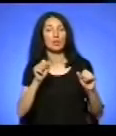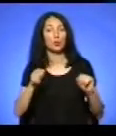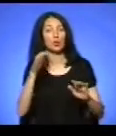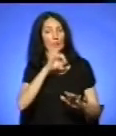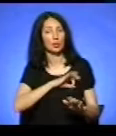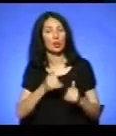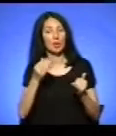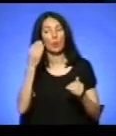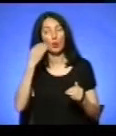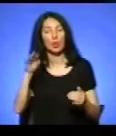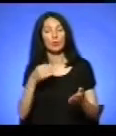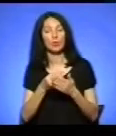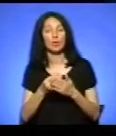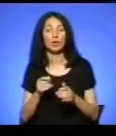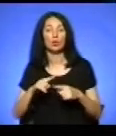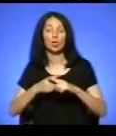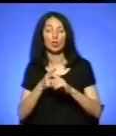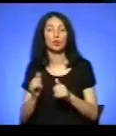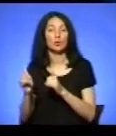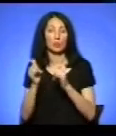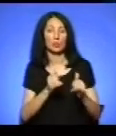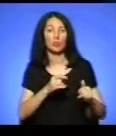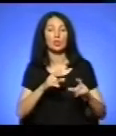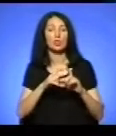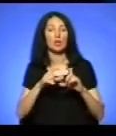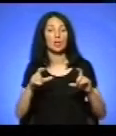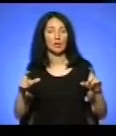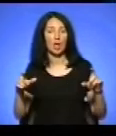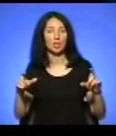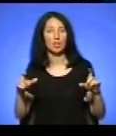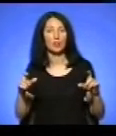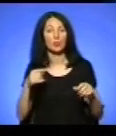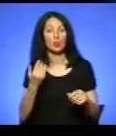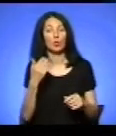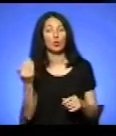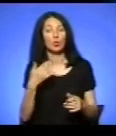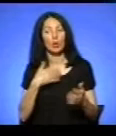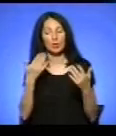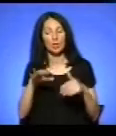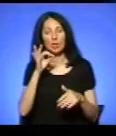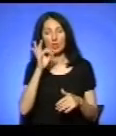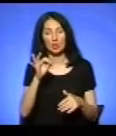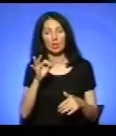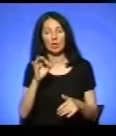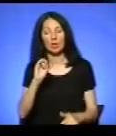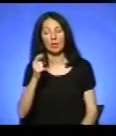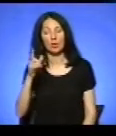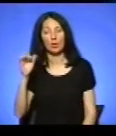покращення матеріально-технічного забезпечення закладів. Тому що, ну, як вже сказав Володимир Григорович, ну,